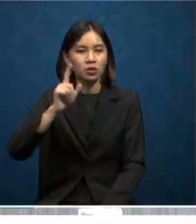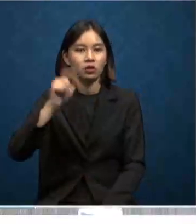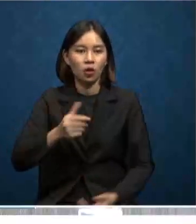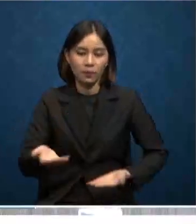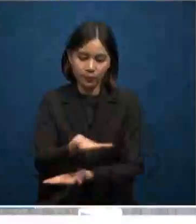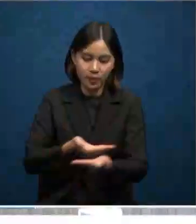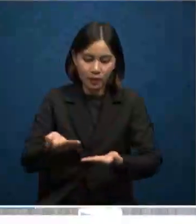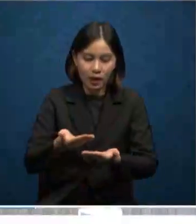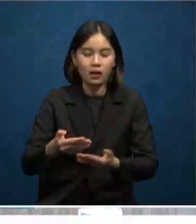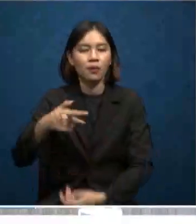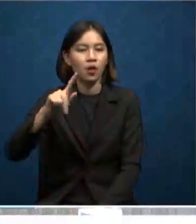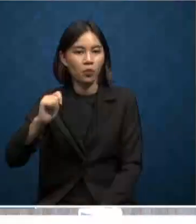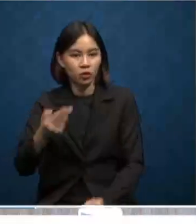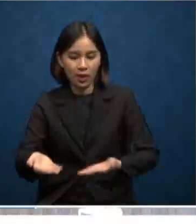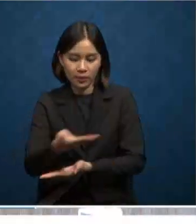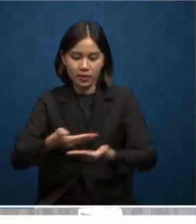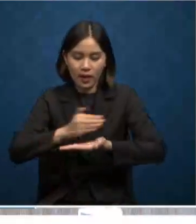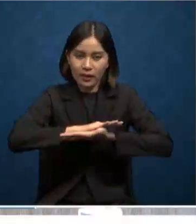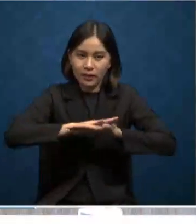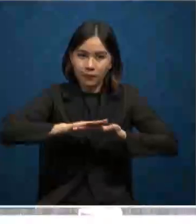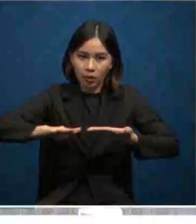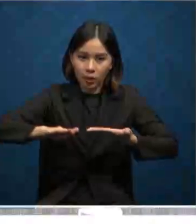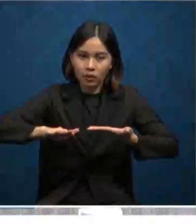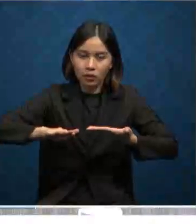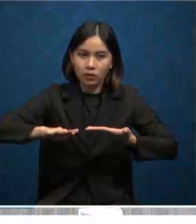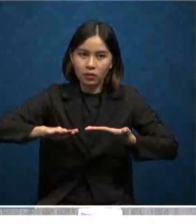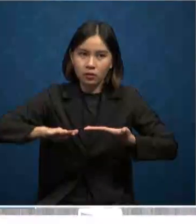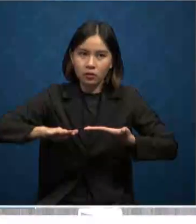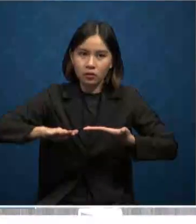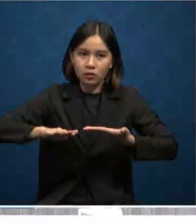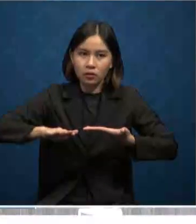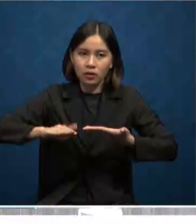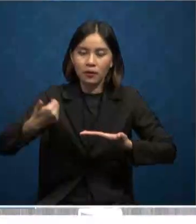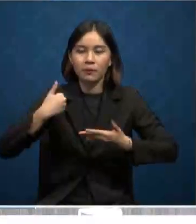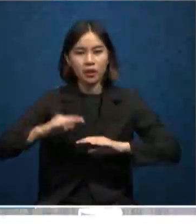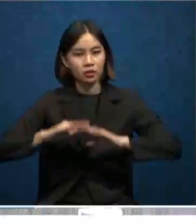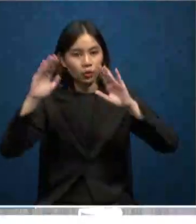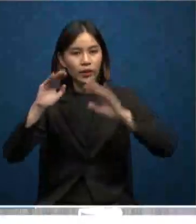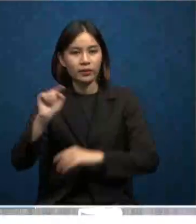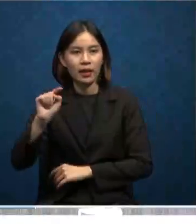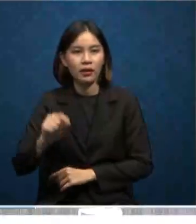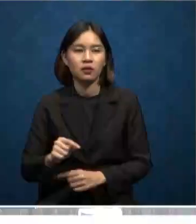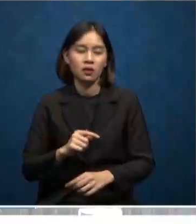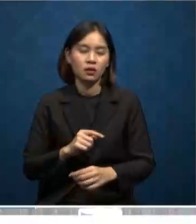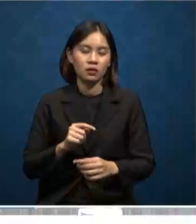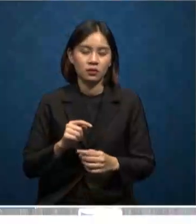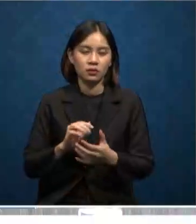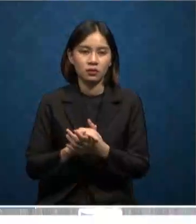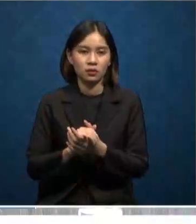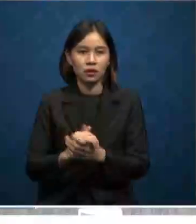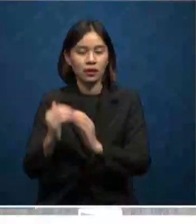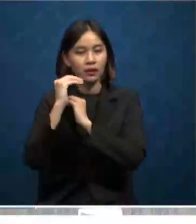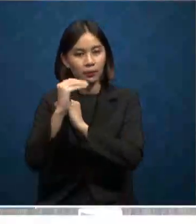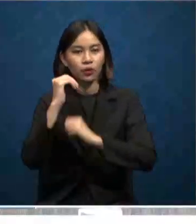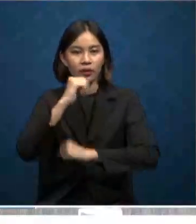ณาหรือปปท.ต้องพิจารณาให้เสร็จแต่มีข้อยกเว้นว่าภายใต้กำหนด